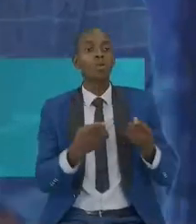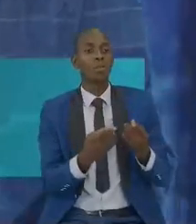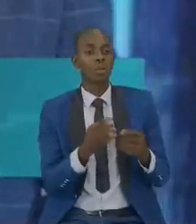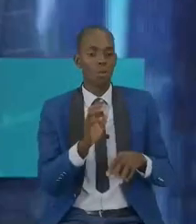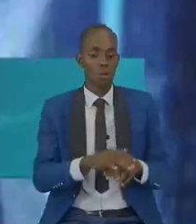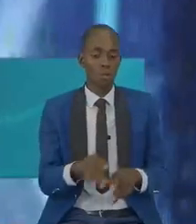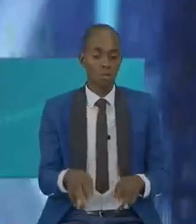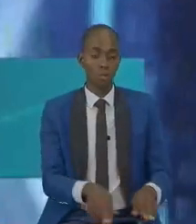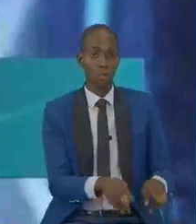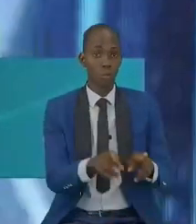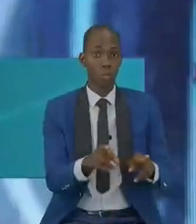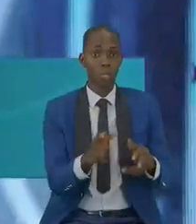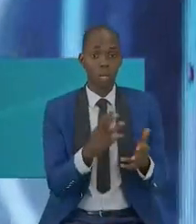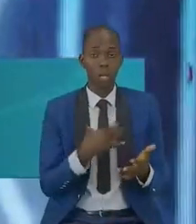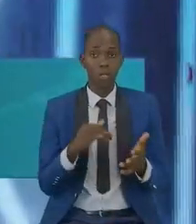active.